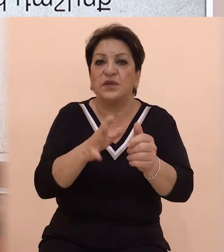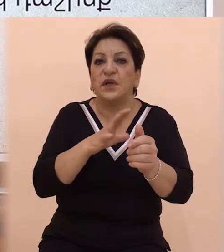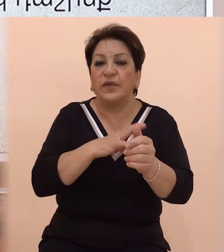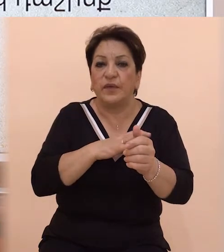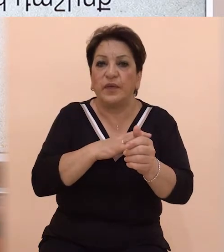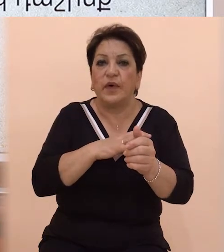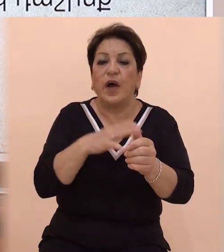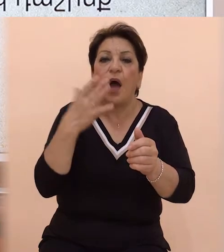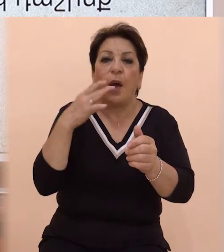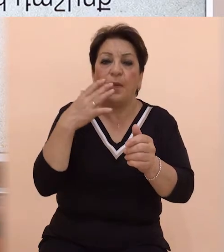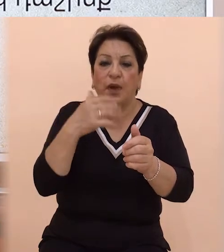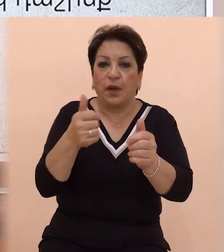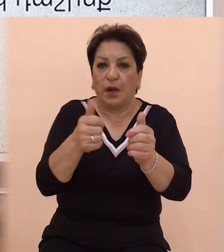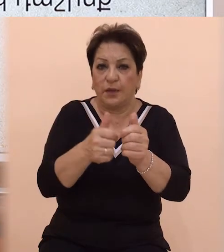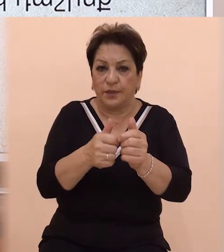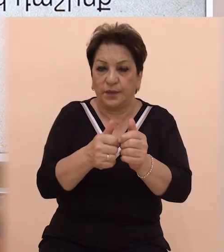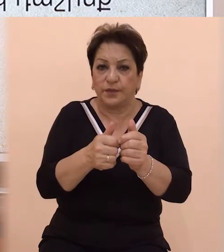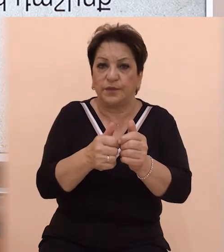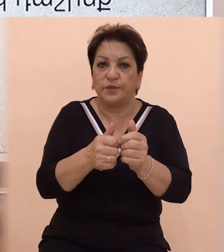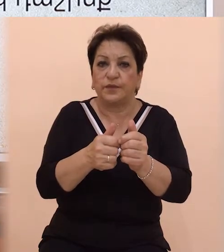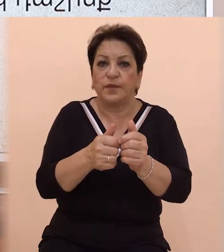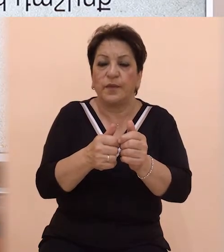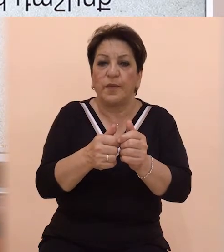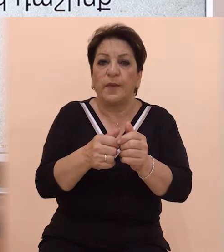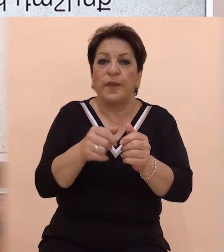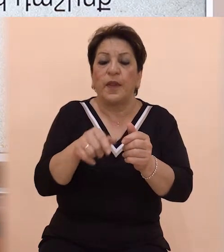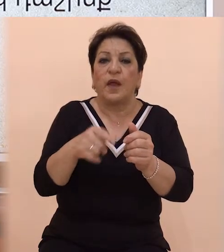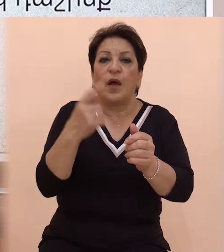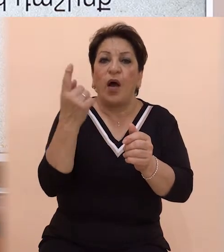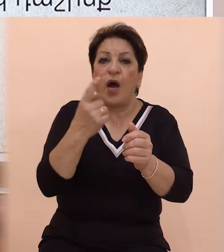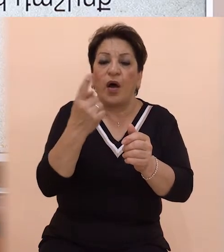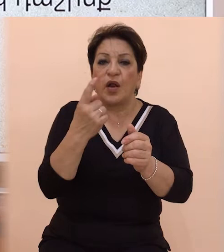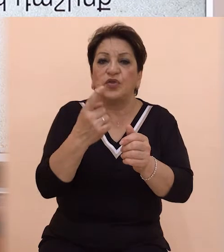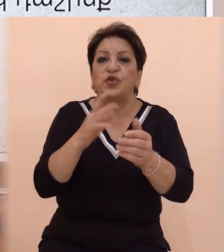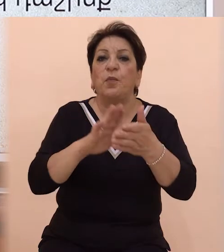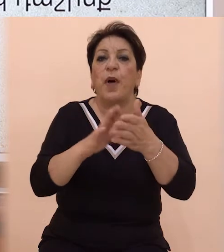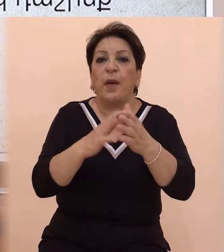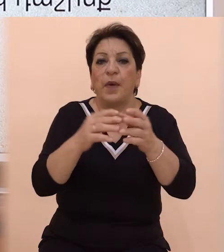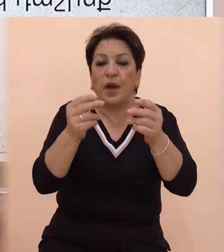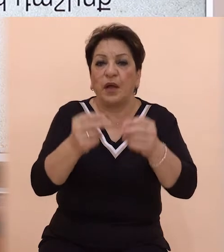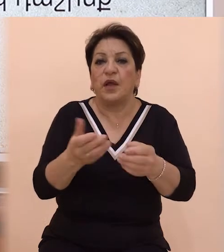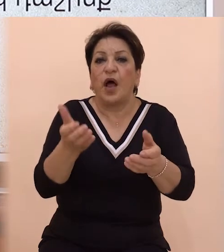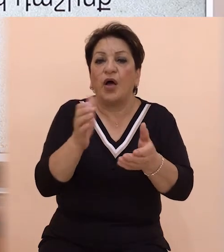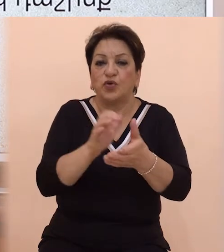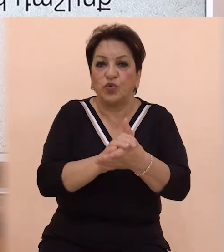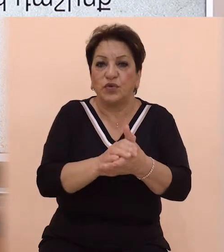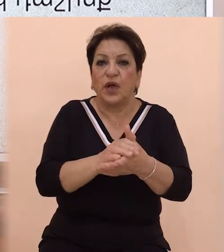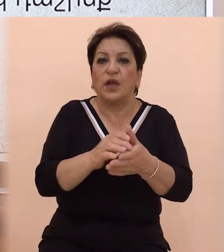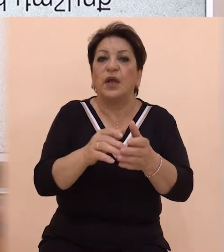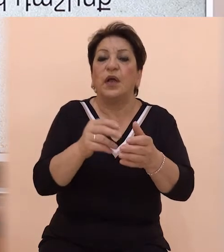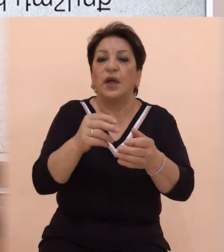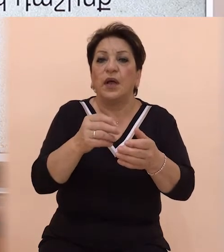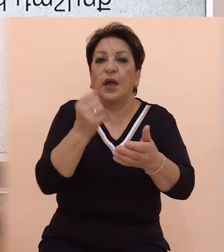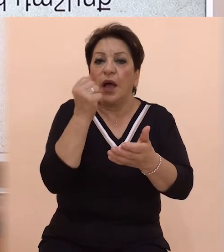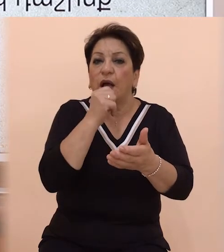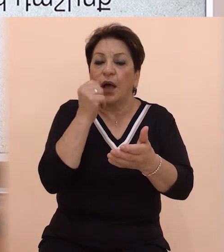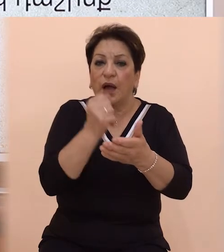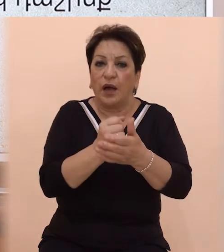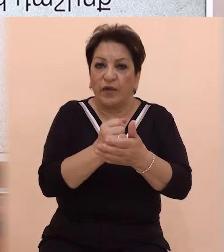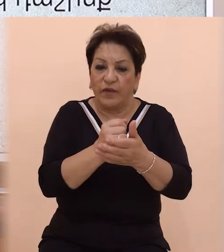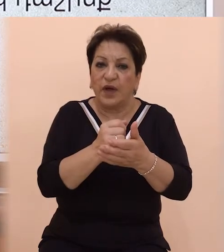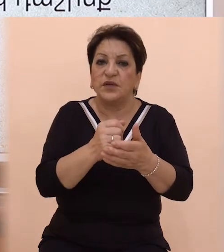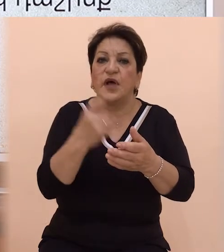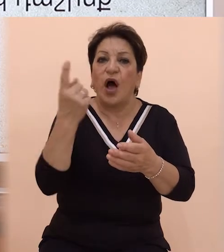ամնըն։ Եվ առաջին պայմանագիրը հաշտության, որ կնքվեց առաջին